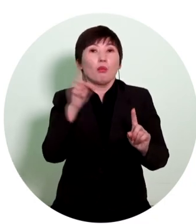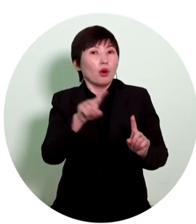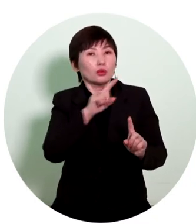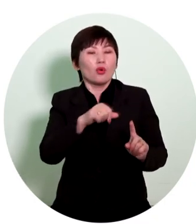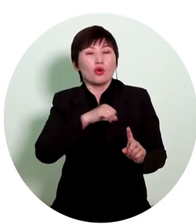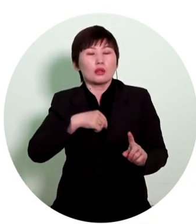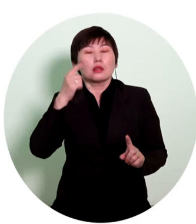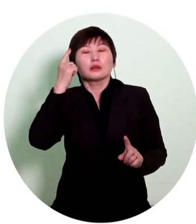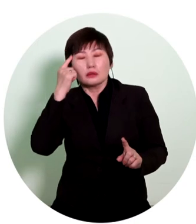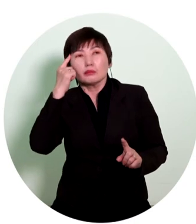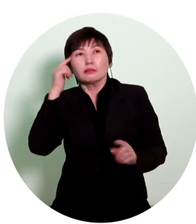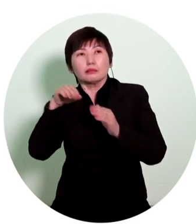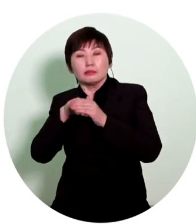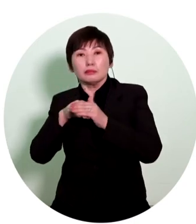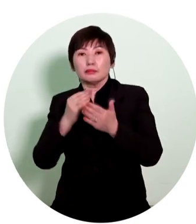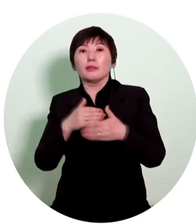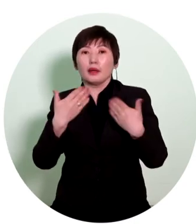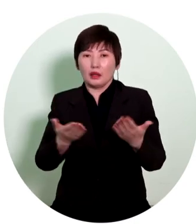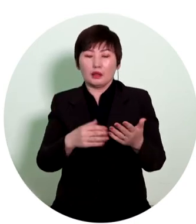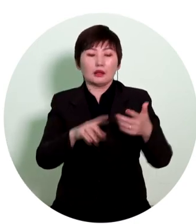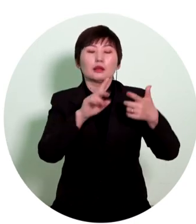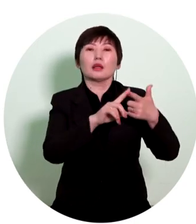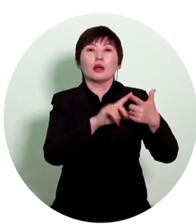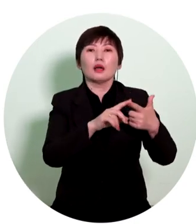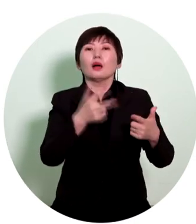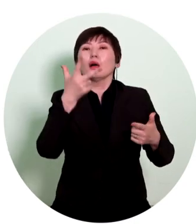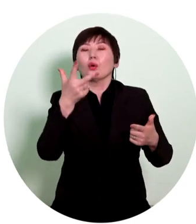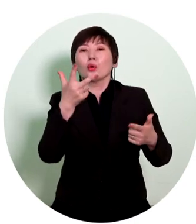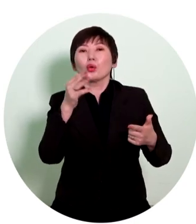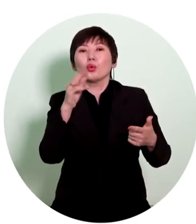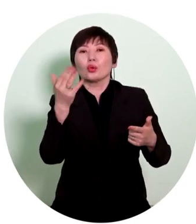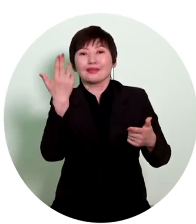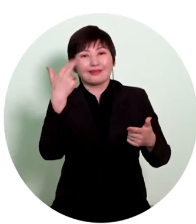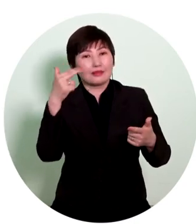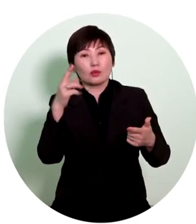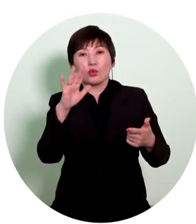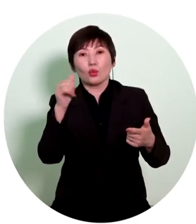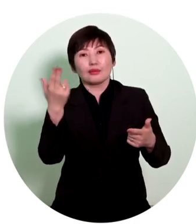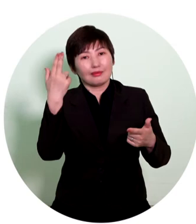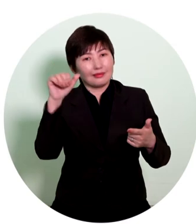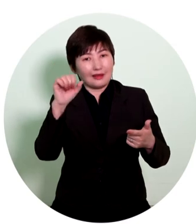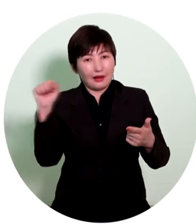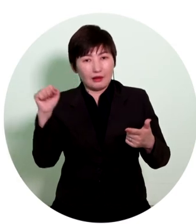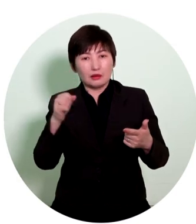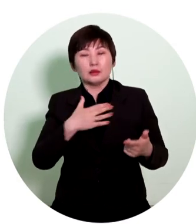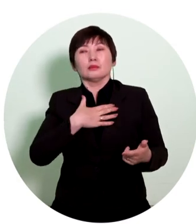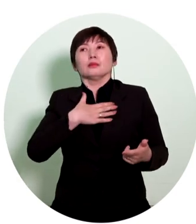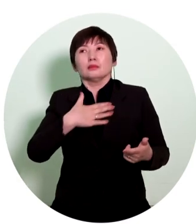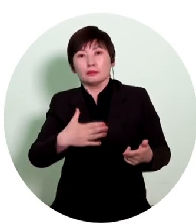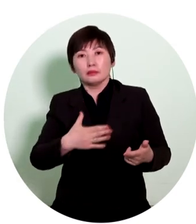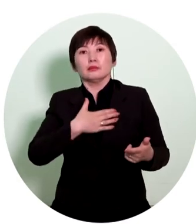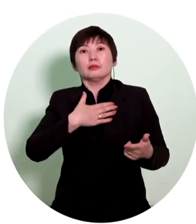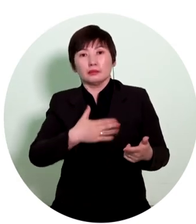сануулж агараа хөхтөөдөө. Хоёрдугаарт 3 удаа уртаар амсгал аваад эсвэл 10 хүртэл